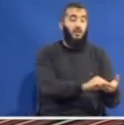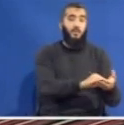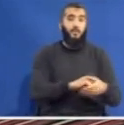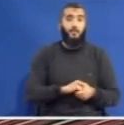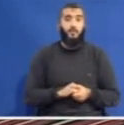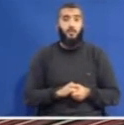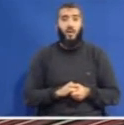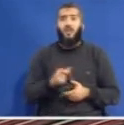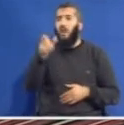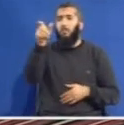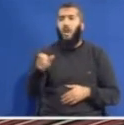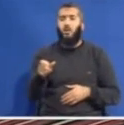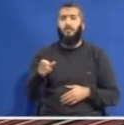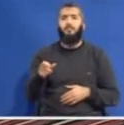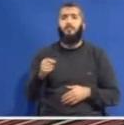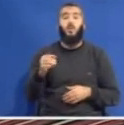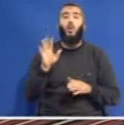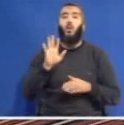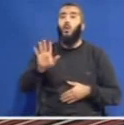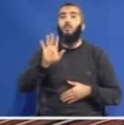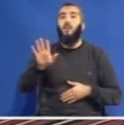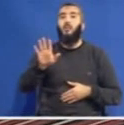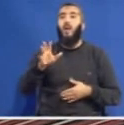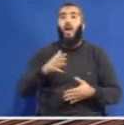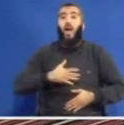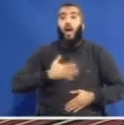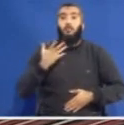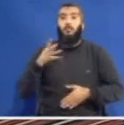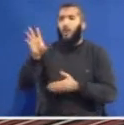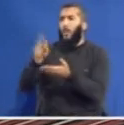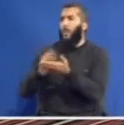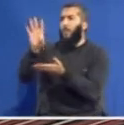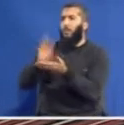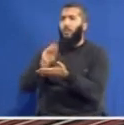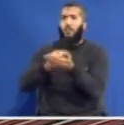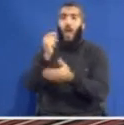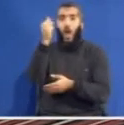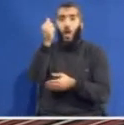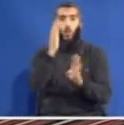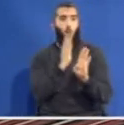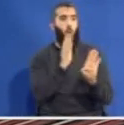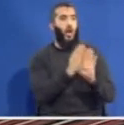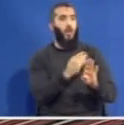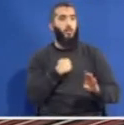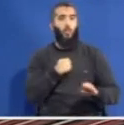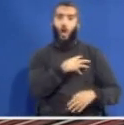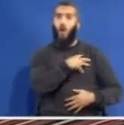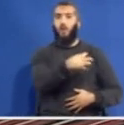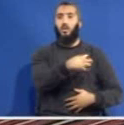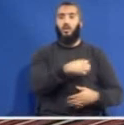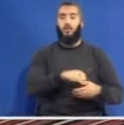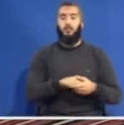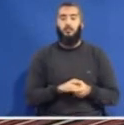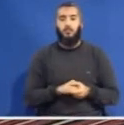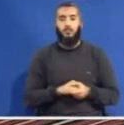هو الحقيقة، الإنسان يحب أن يجمع ويحب أن يدخر ويحب أن يكتنز ويحب أن